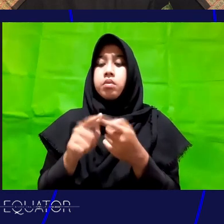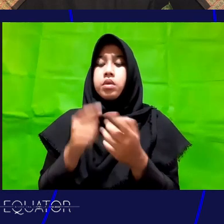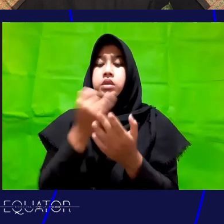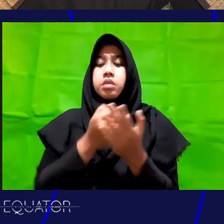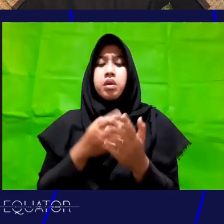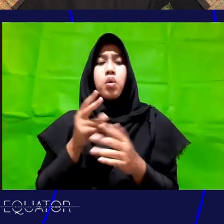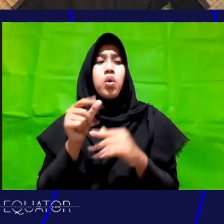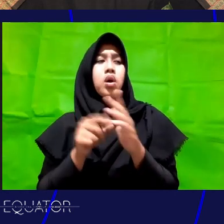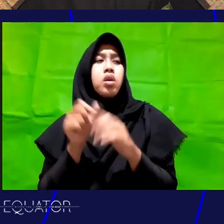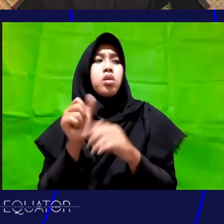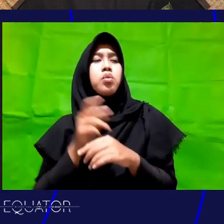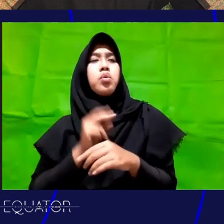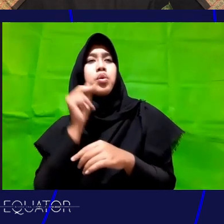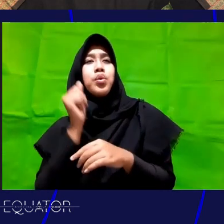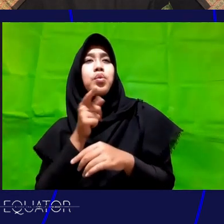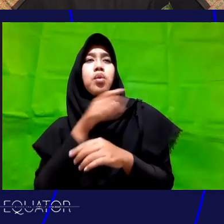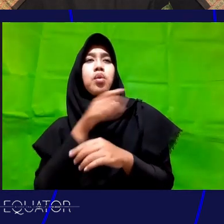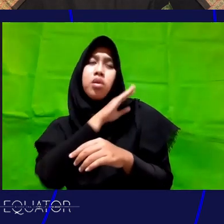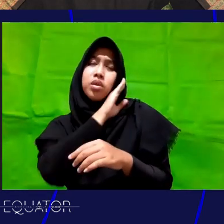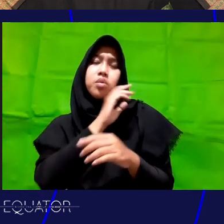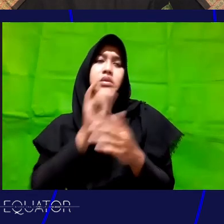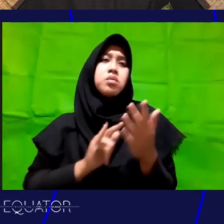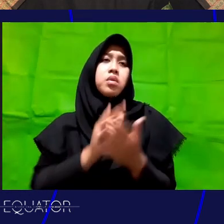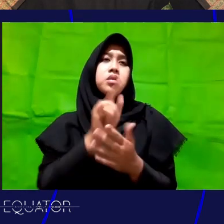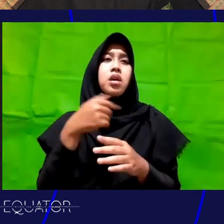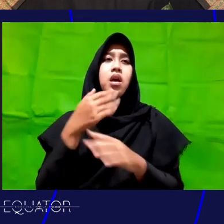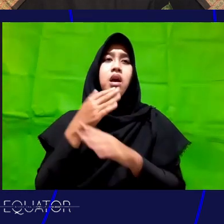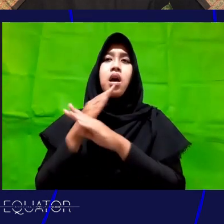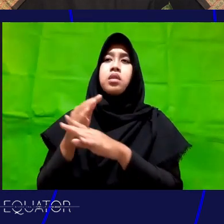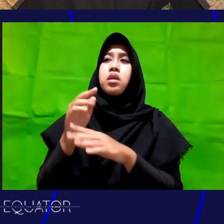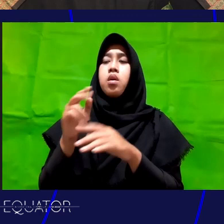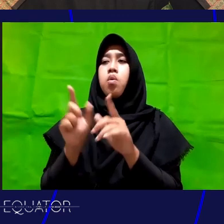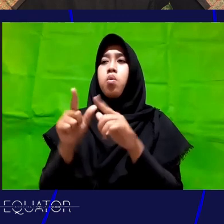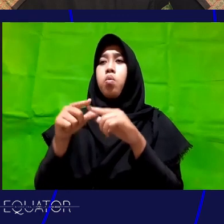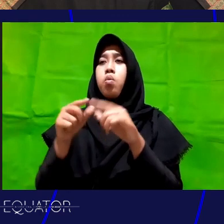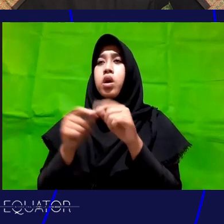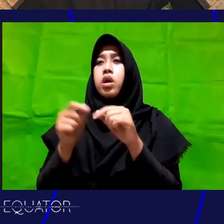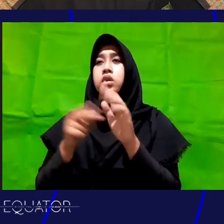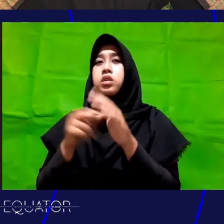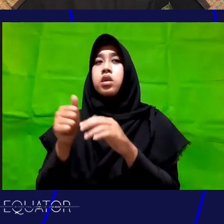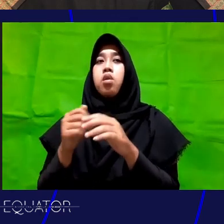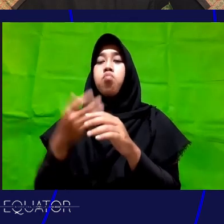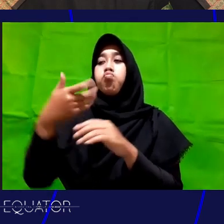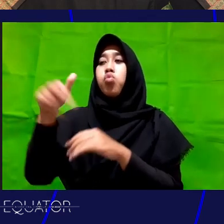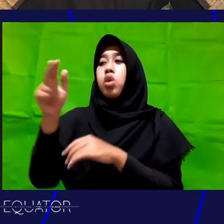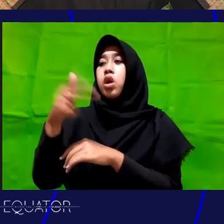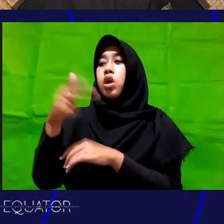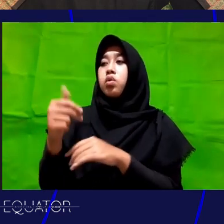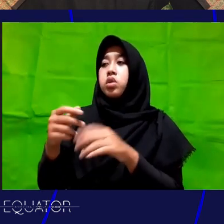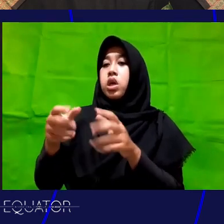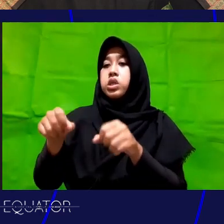ke Eropa atau ke Australia saya anti dengan Western, tapi pulang-pulang tetap sepatunya New Balance atau Nike gitu. Itu sesuatu